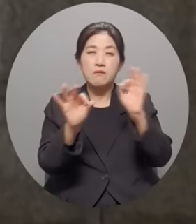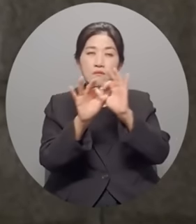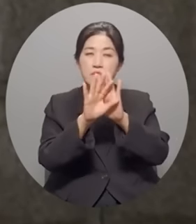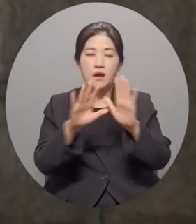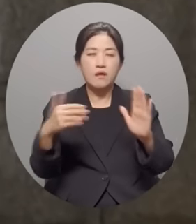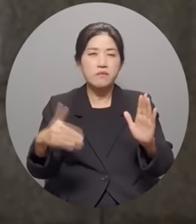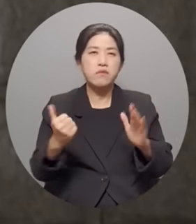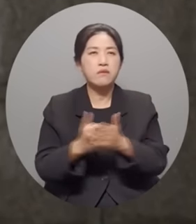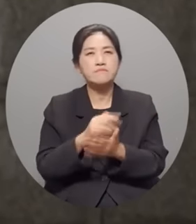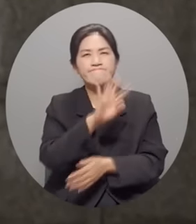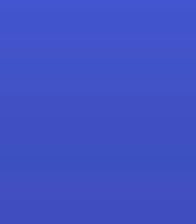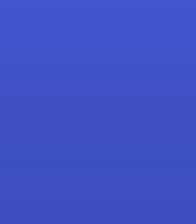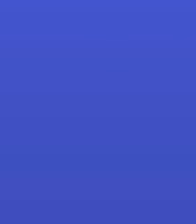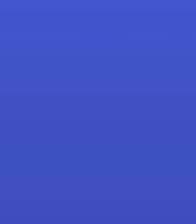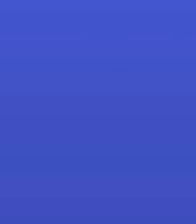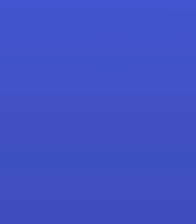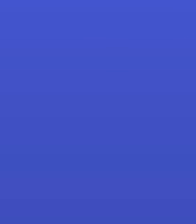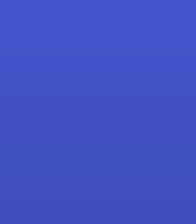손하늘 이니다